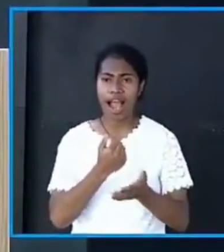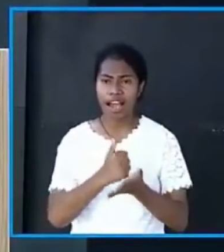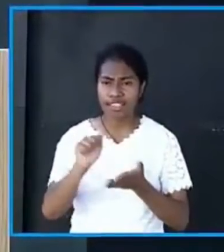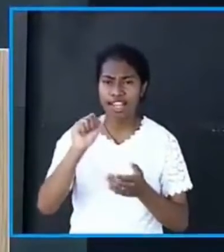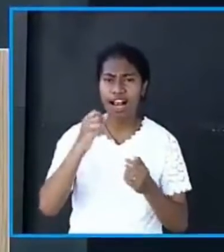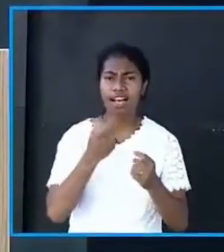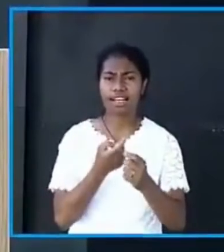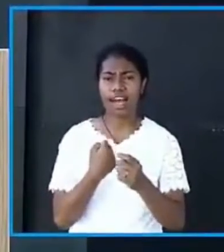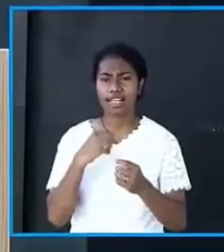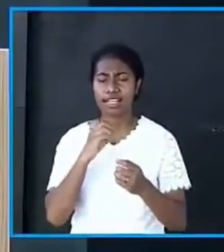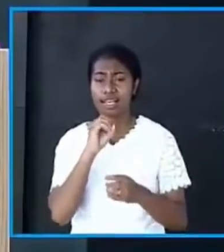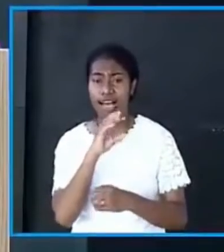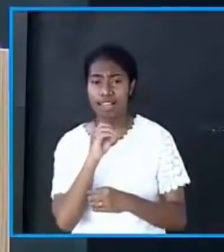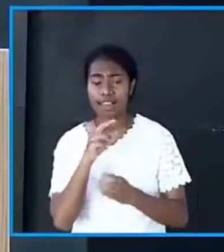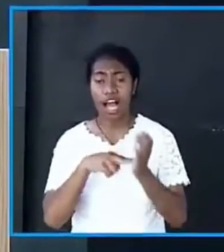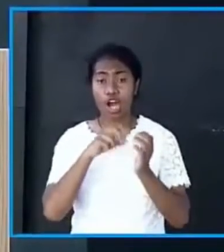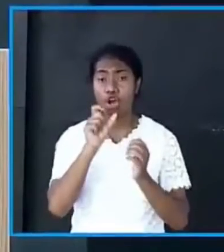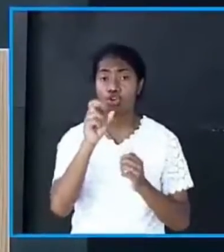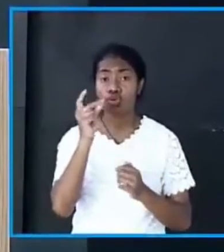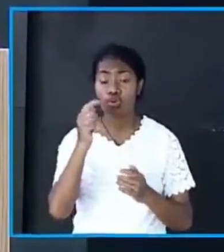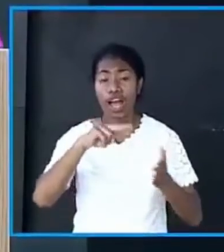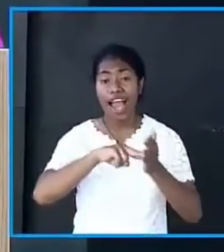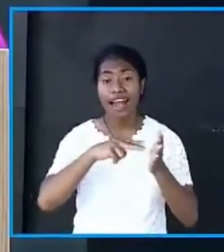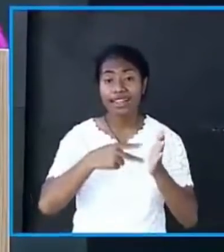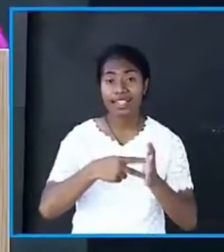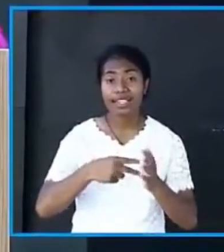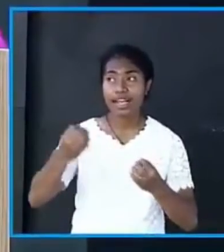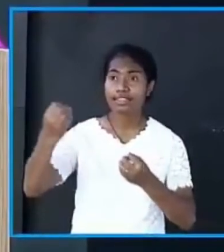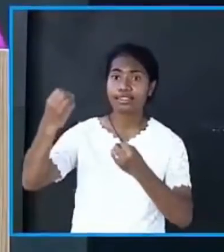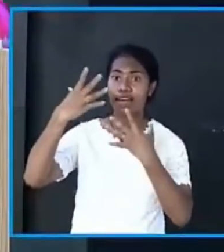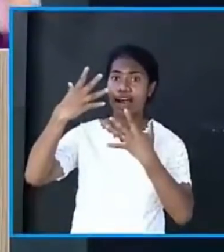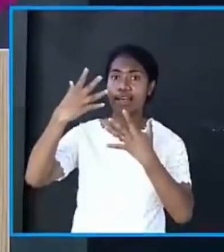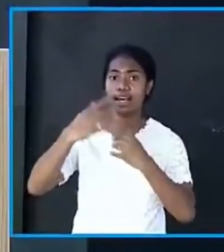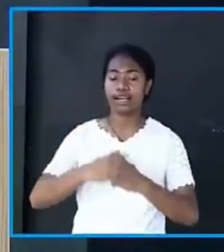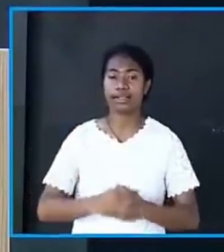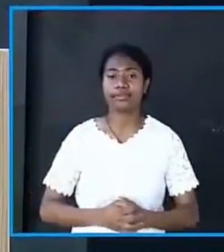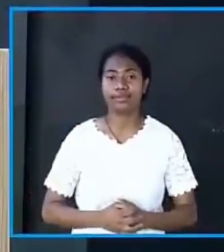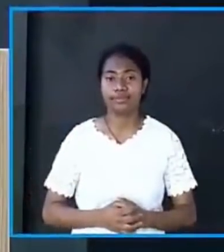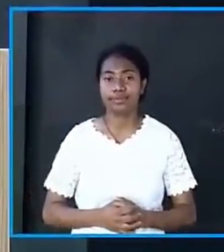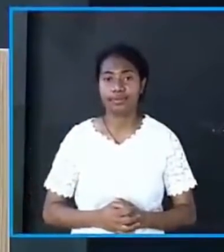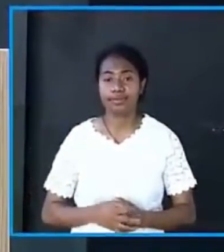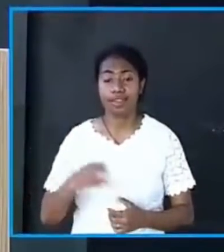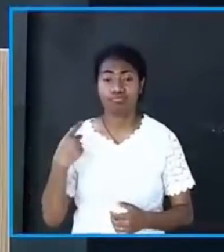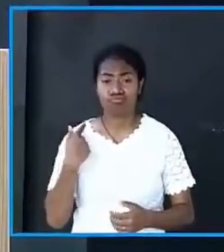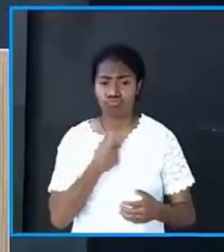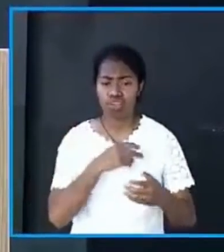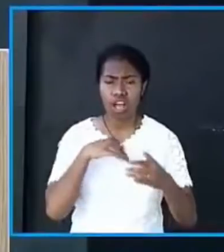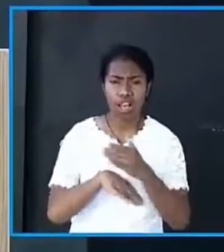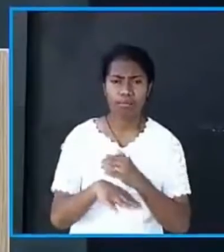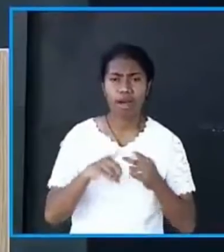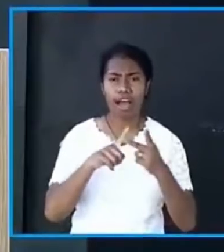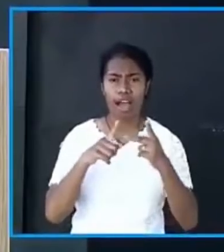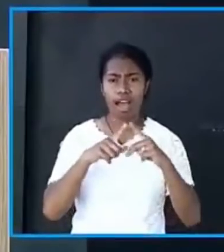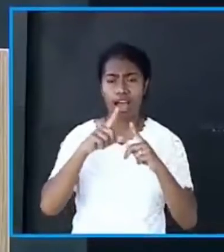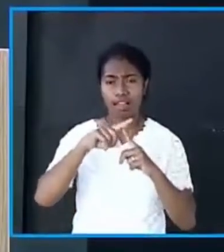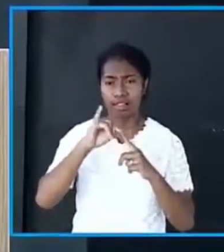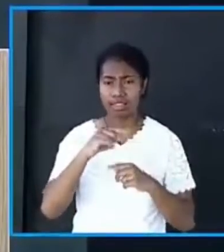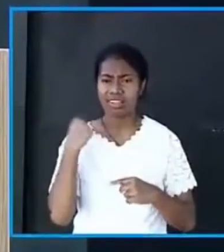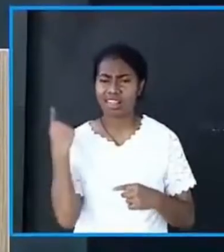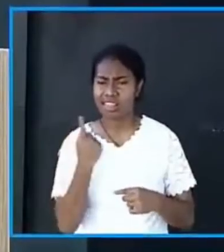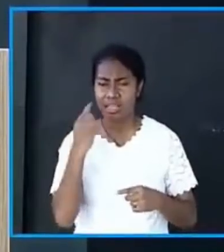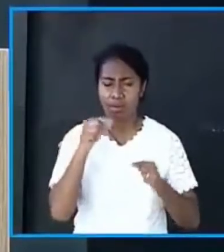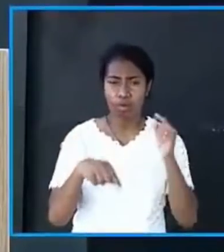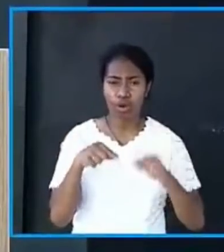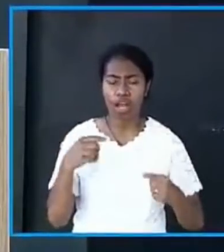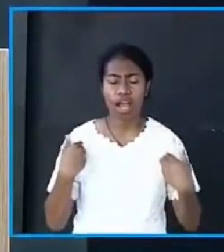bahasa Arab yang artinya cahaya jadi di dalam hati setiap orang itu ada cahaya